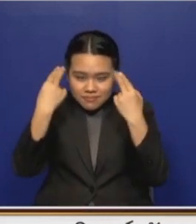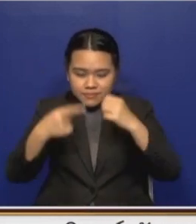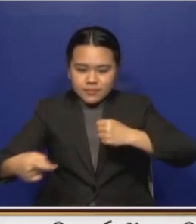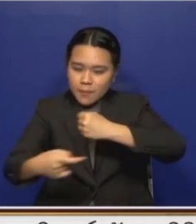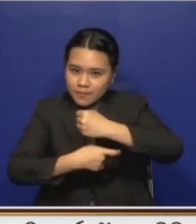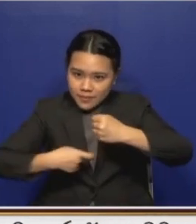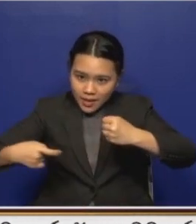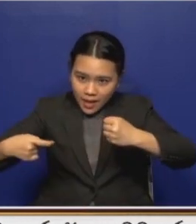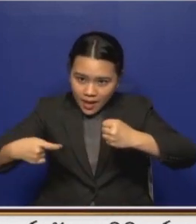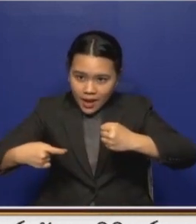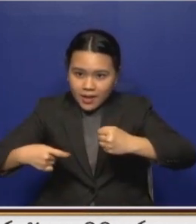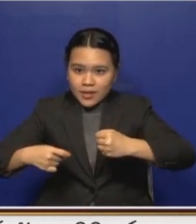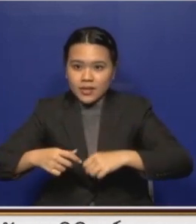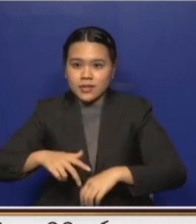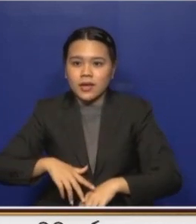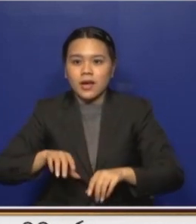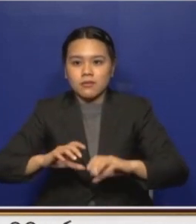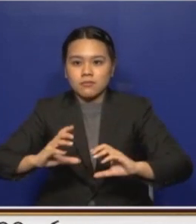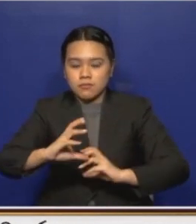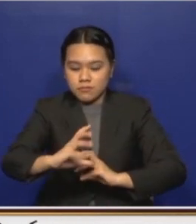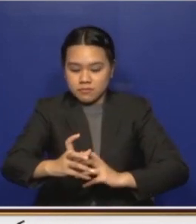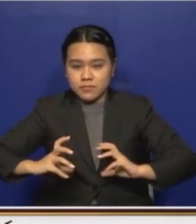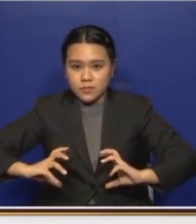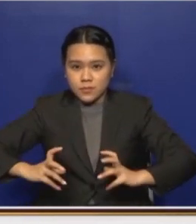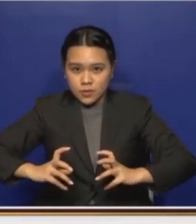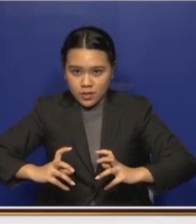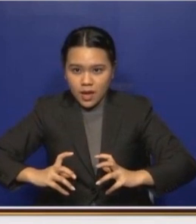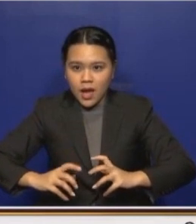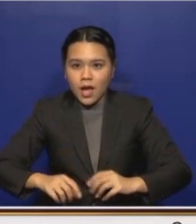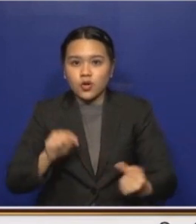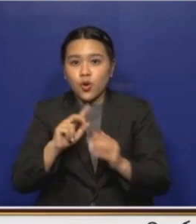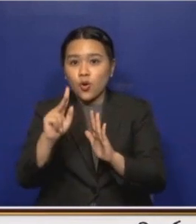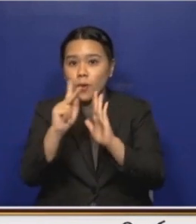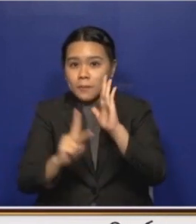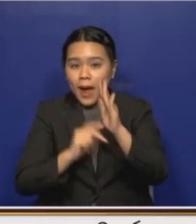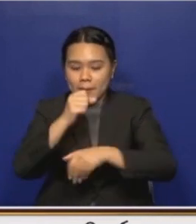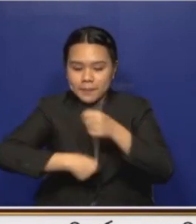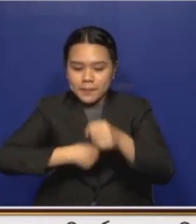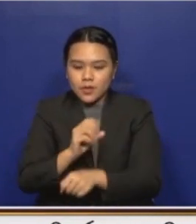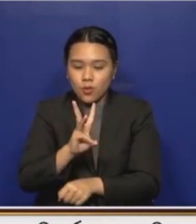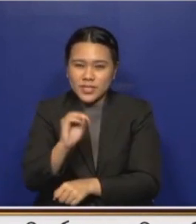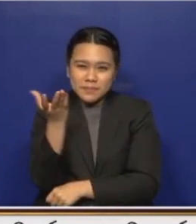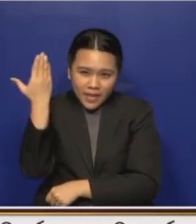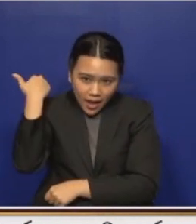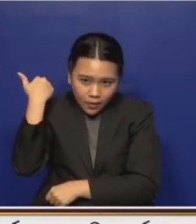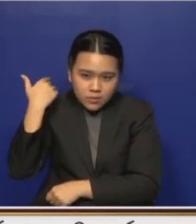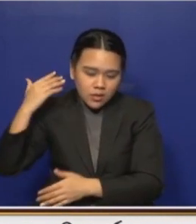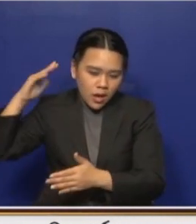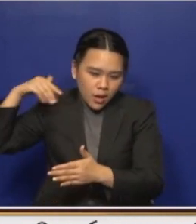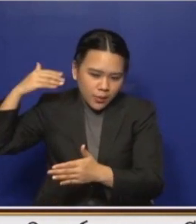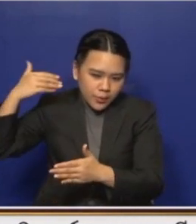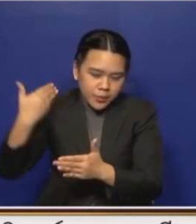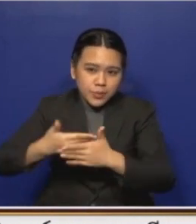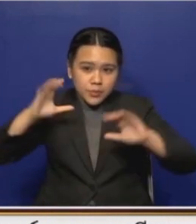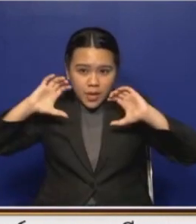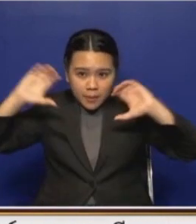ต่อมานะรัฐบาลก็มีการแก้ไขอีกหลายครั้งที่จะเป็นการสงวนอาชีพให้คนไทยแต่เป็นที่น่า